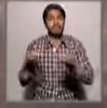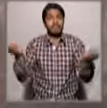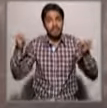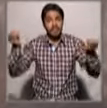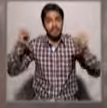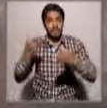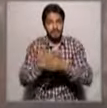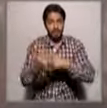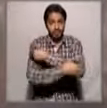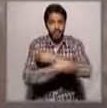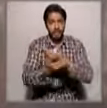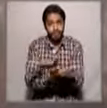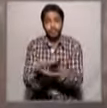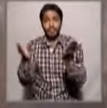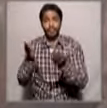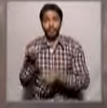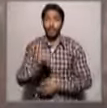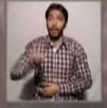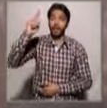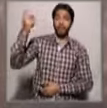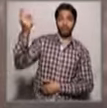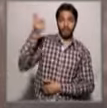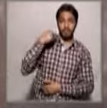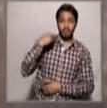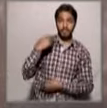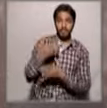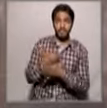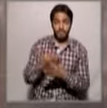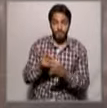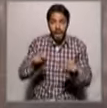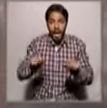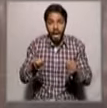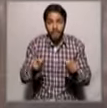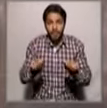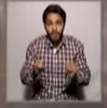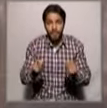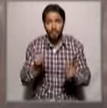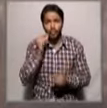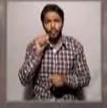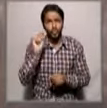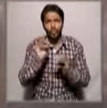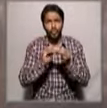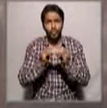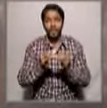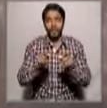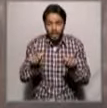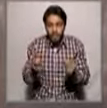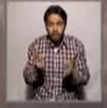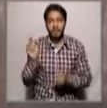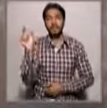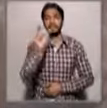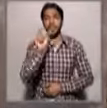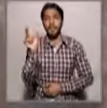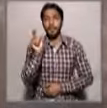حينما يأتي بها الله عز وجل إنما هي لضبط حركة الدولة الإسلامية أو ضبط حركة التعامل الإسلامي داخل الدولة